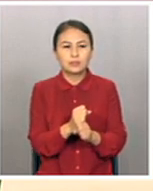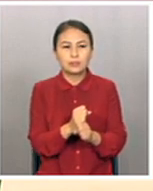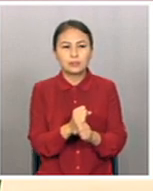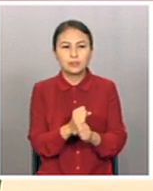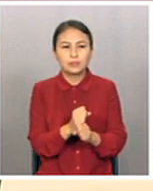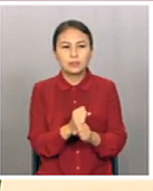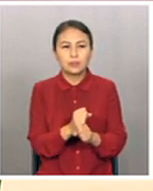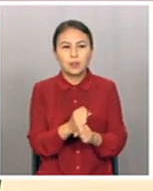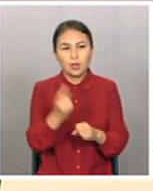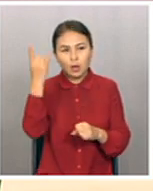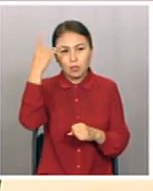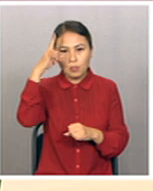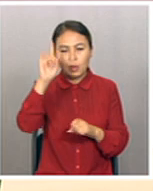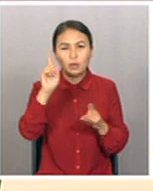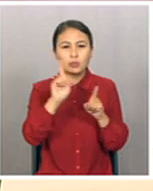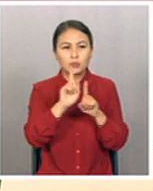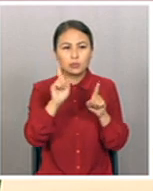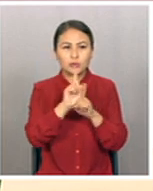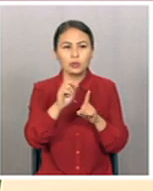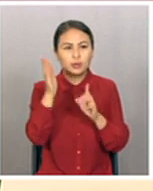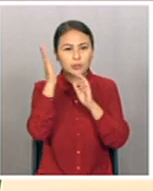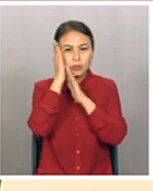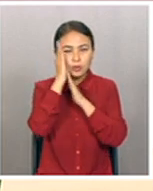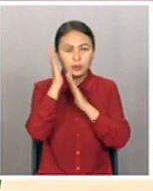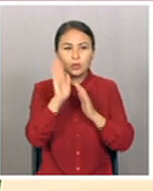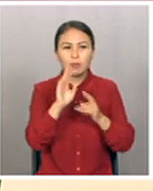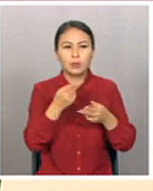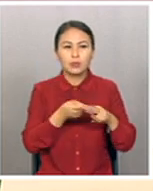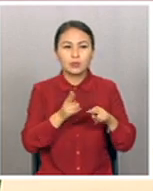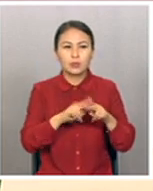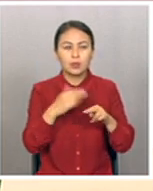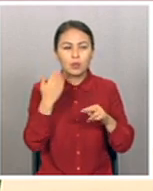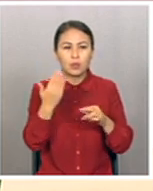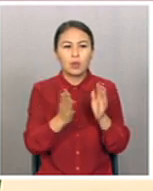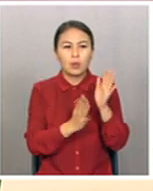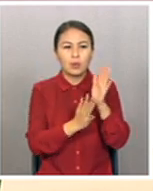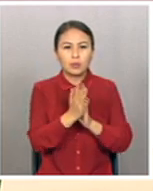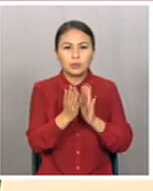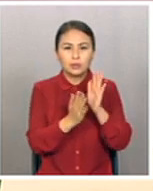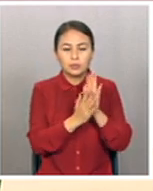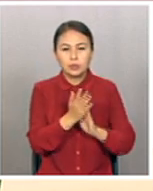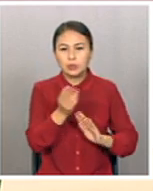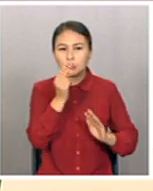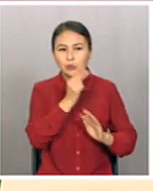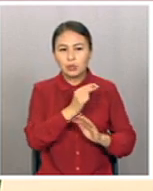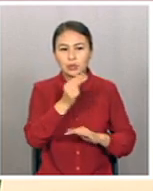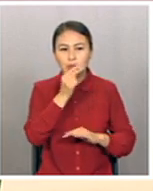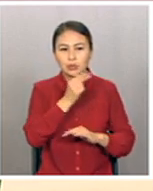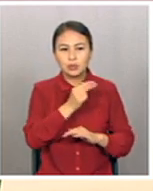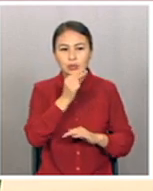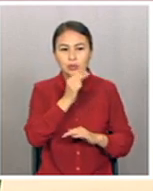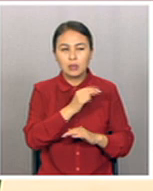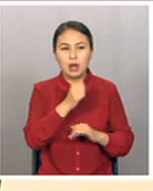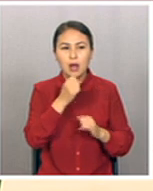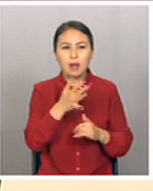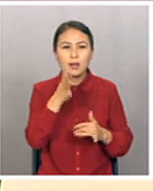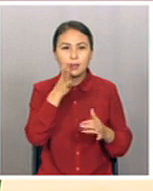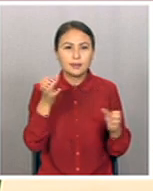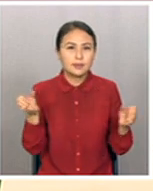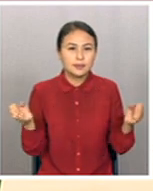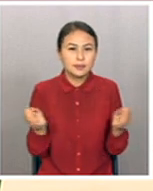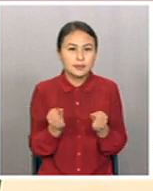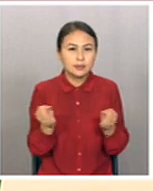Бұлан да қыста ұйықтамайды. Ол өсімдікпен қоректенеді. Ал қыста